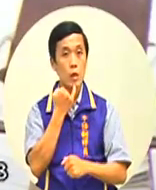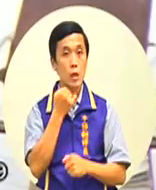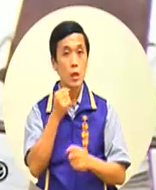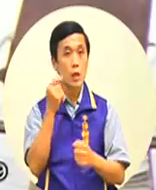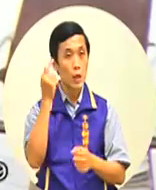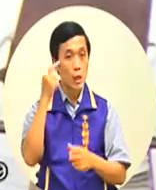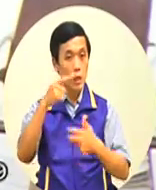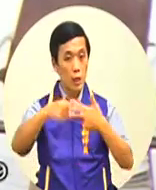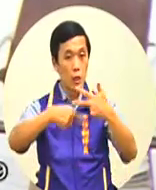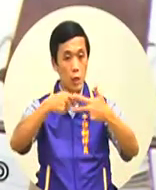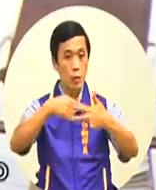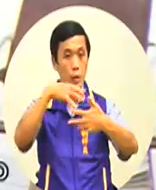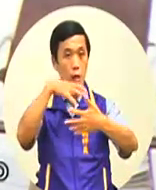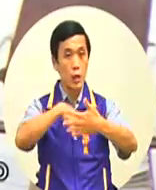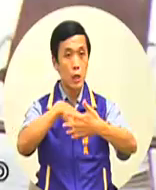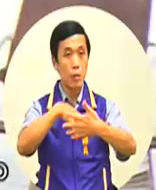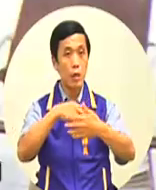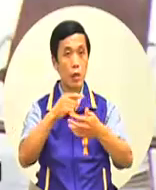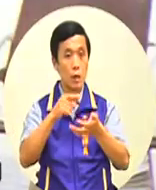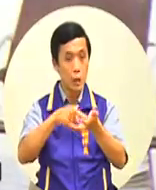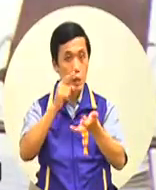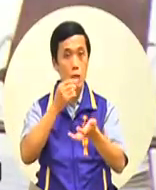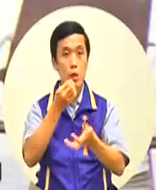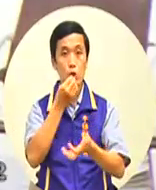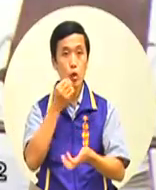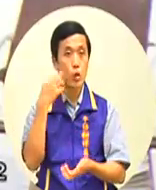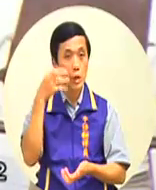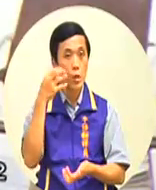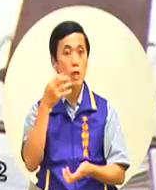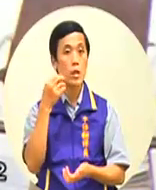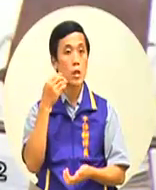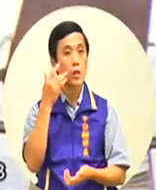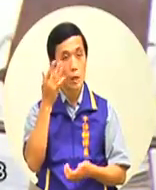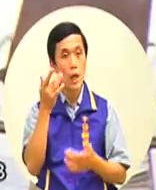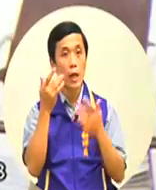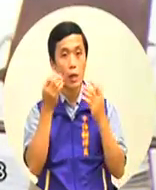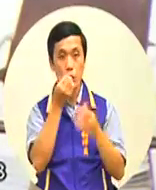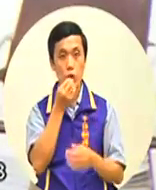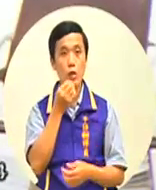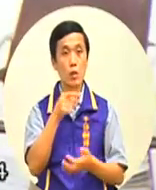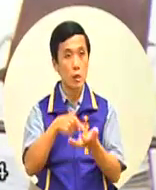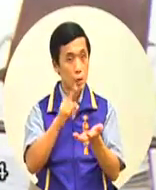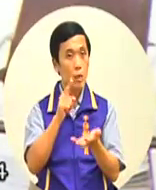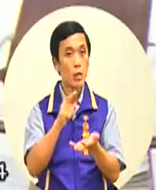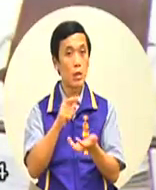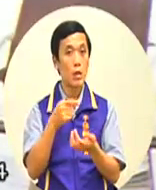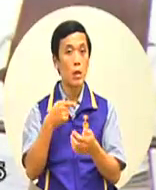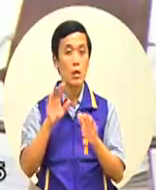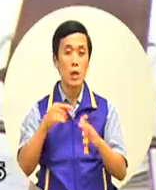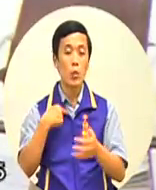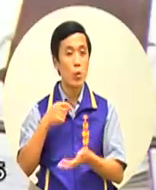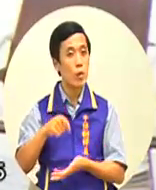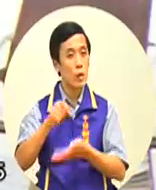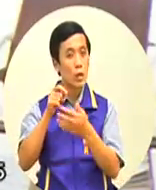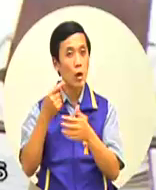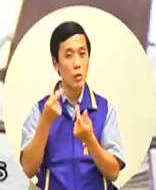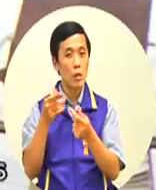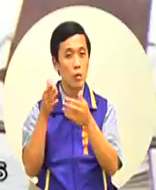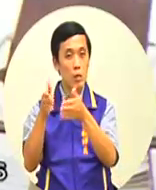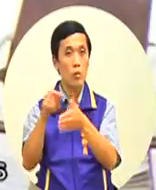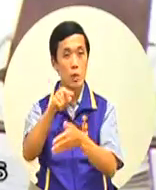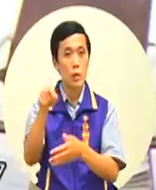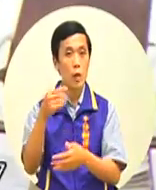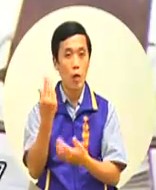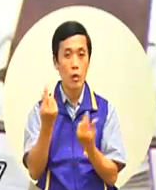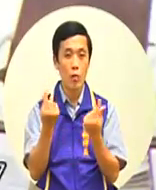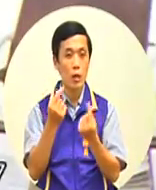其当然原民会我这样讲可能对你们好像 有一点那个为